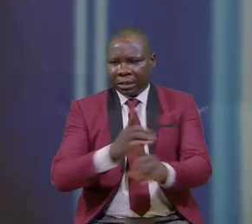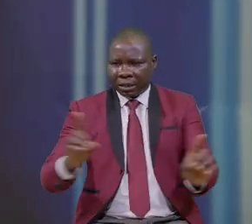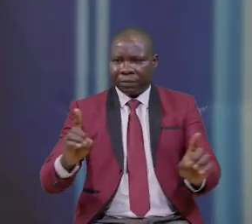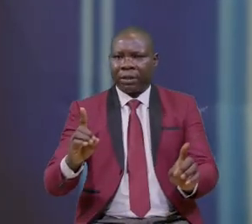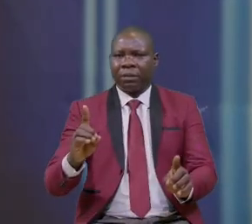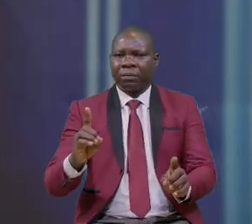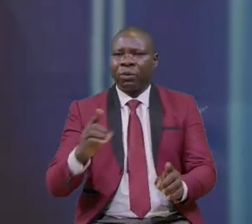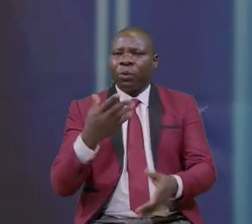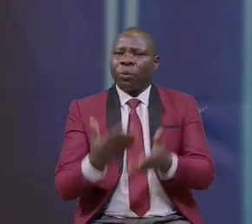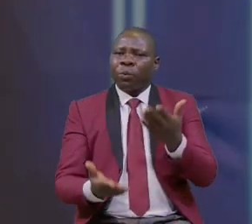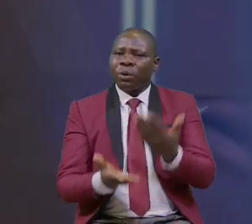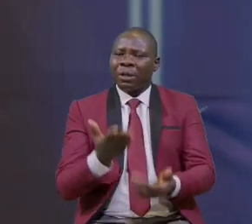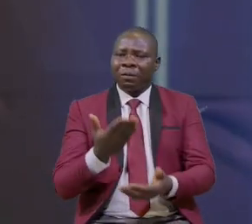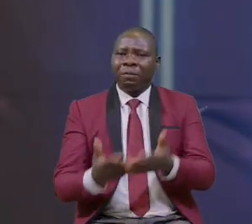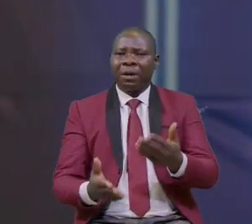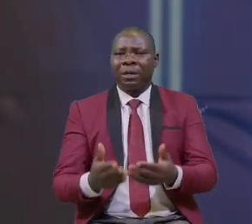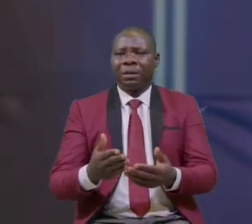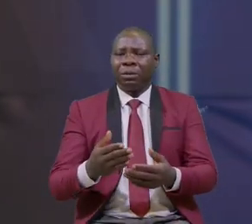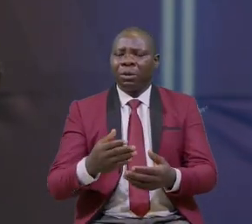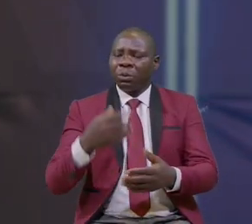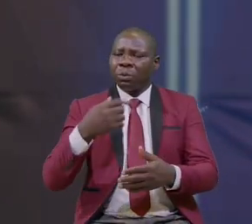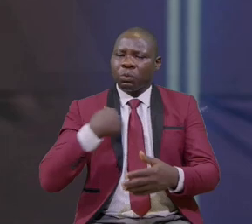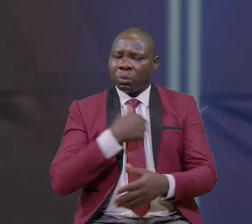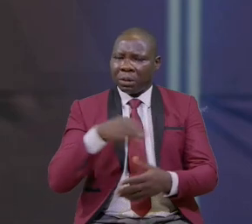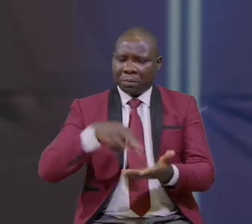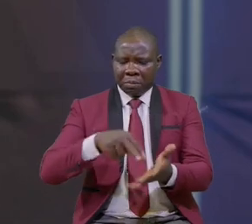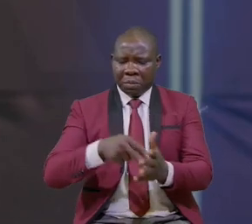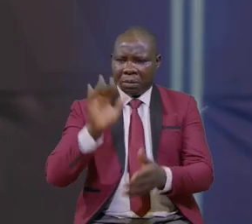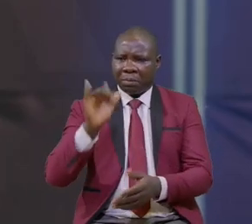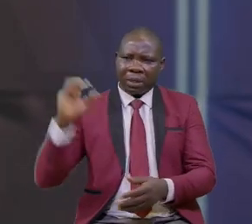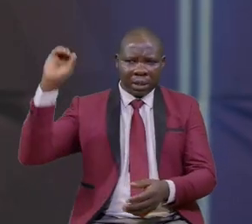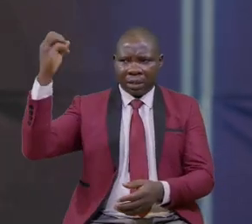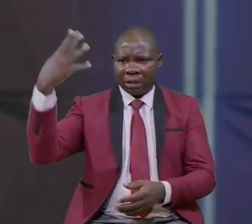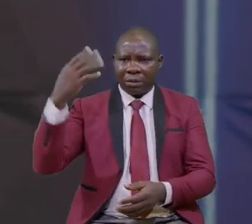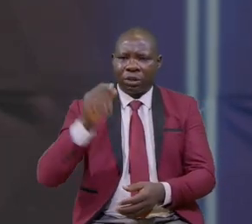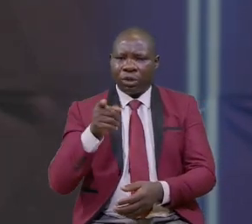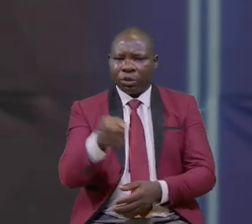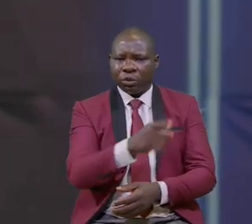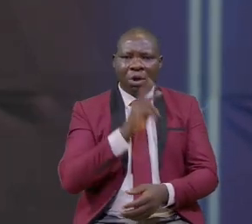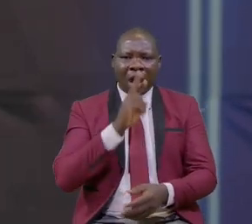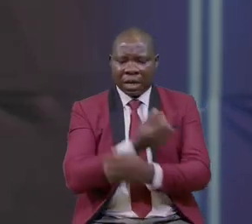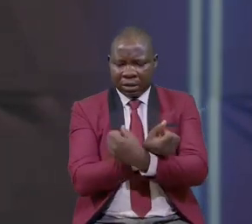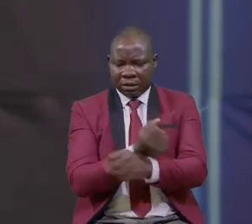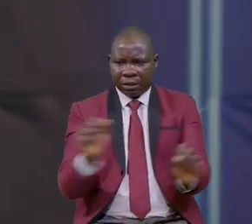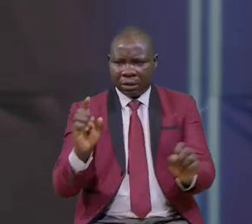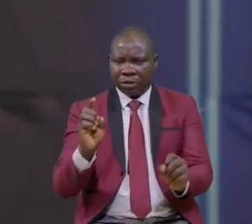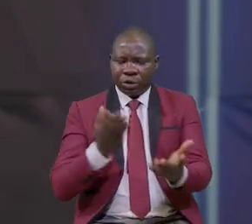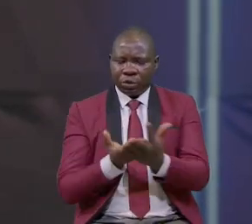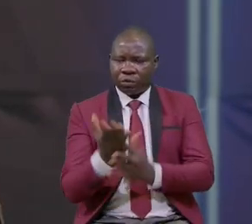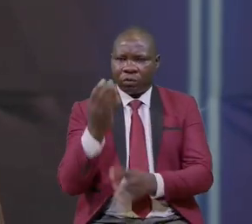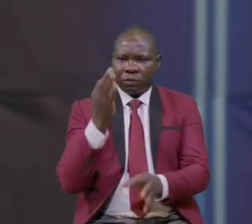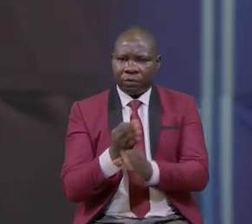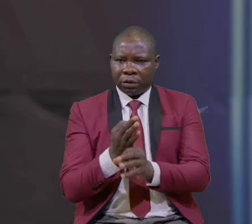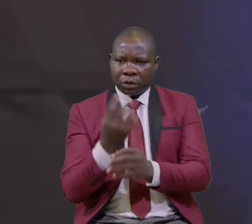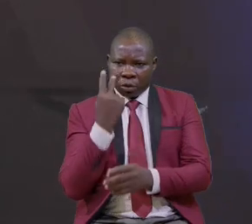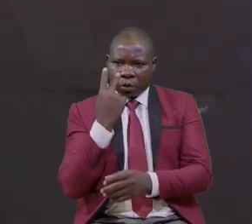quelle que soit la bénédiction dont nous avons besoin par la grâce, vous êtes sauvés par la grâce, au moyen de la foi. Voyez ce